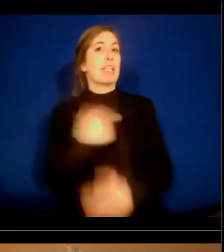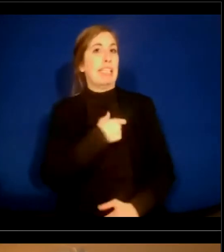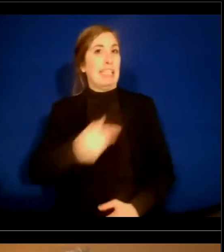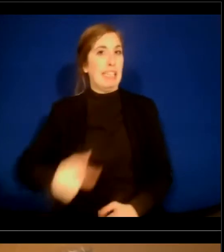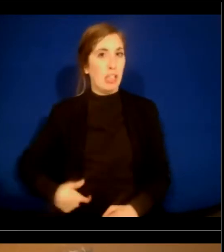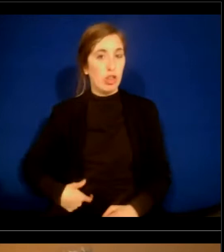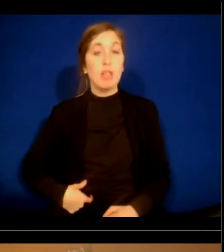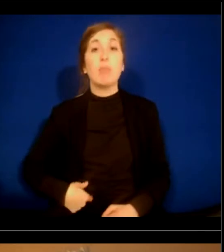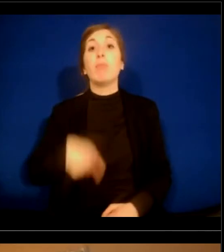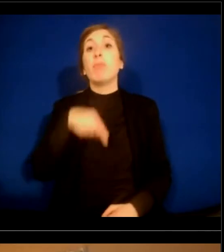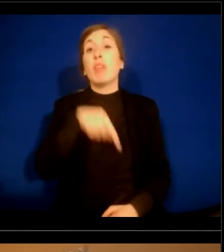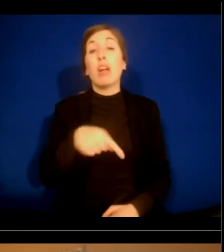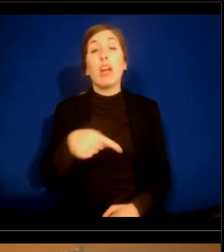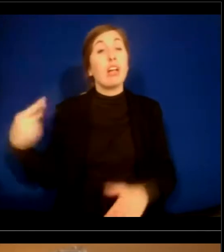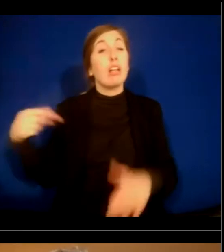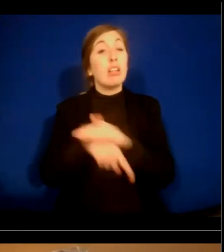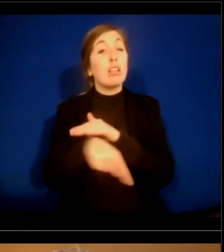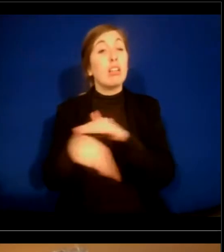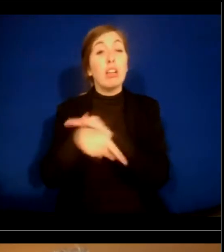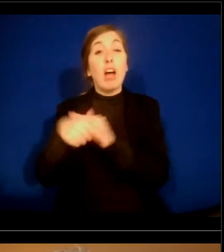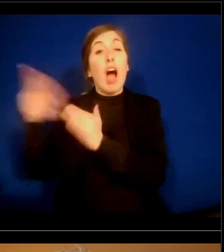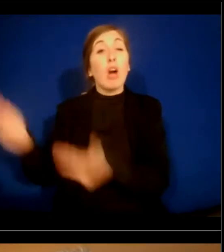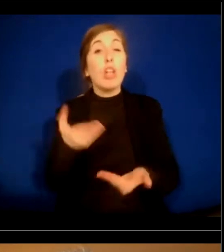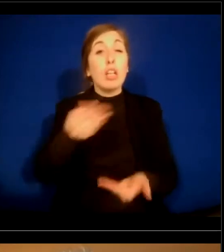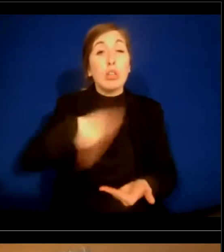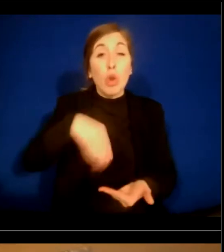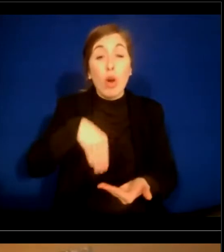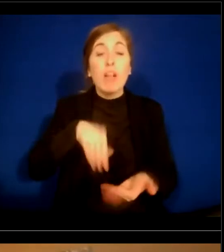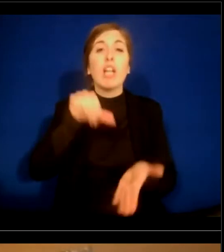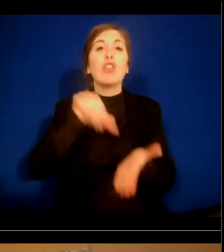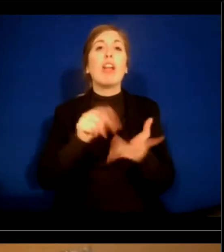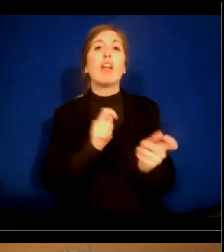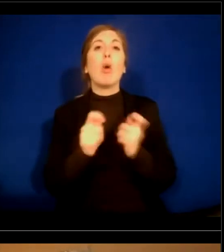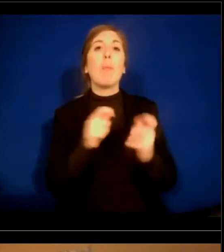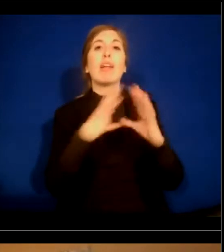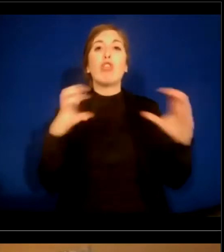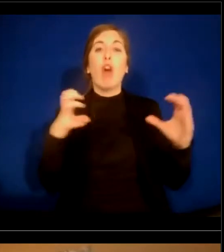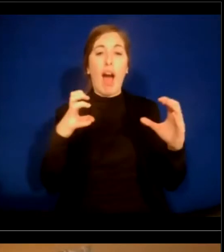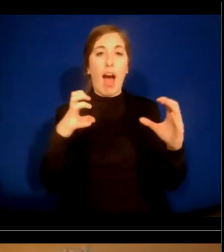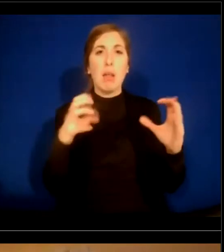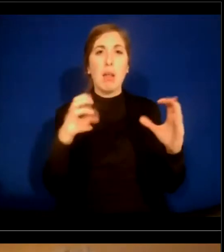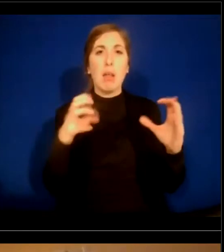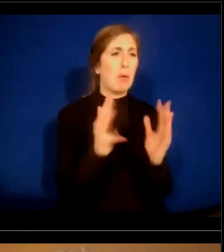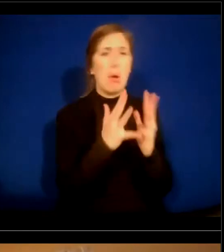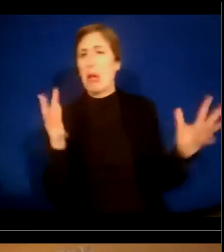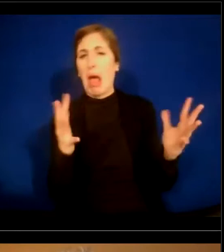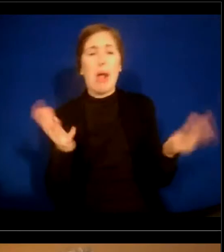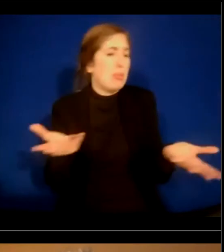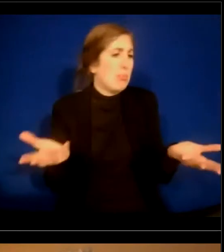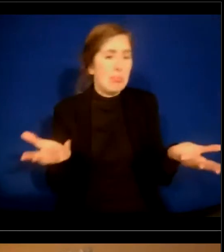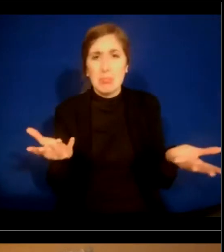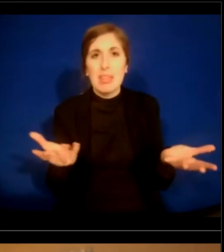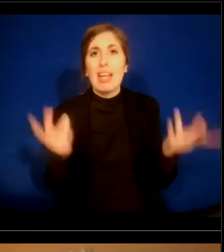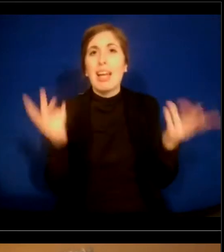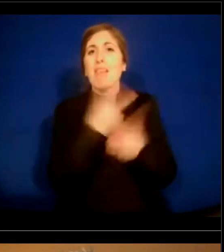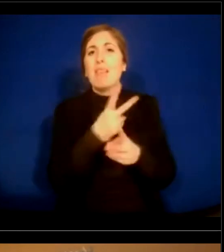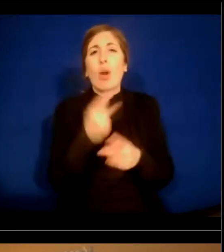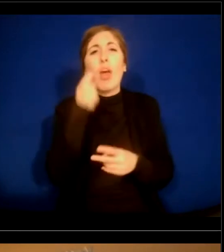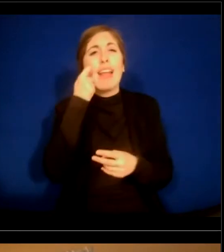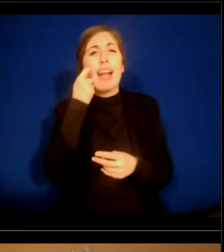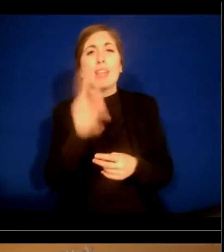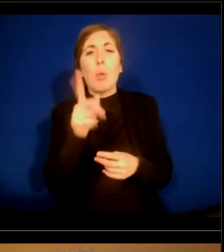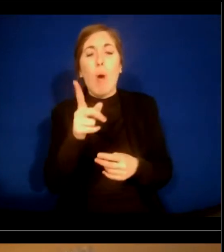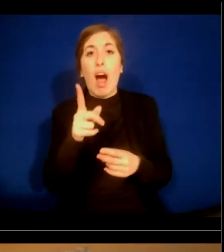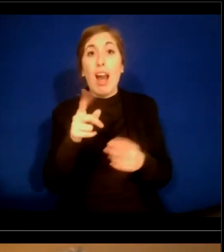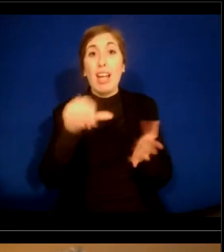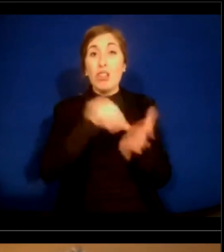grandi o piccoli centri commerciali. Molto curioso vedere che i prodotti non ci sono più, ci sono dei corpi. Io ieri